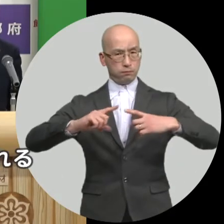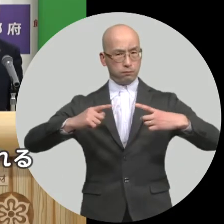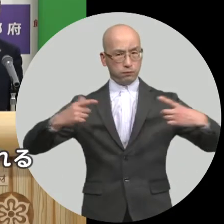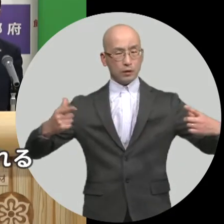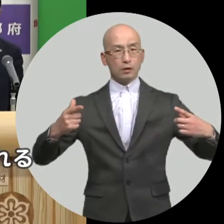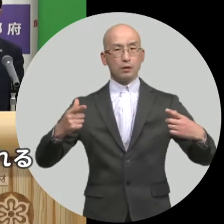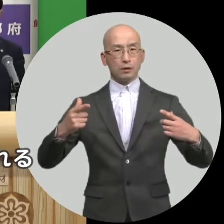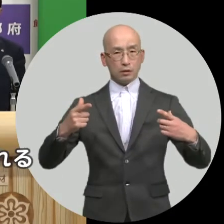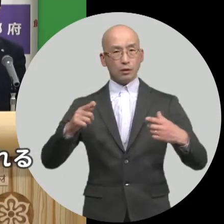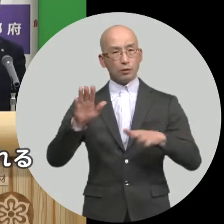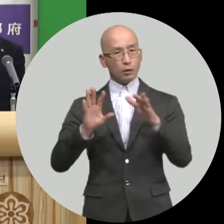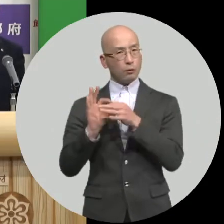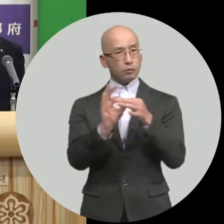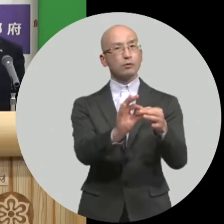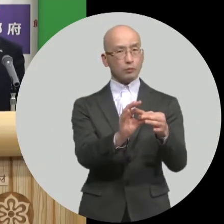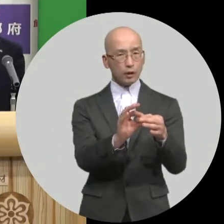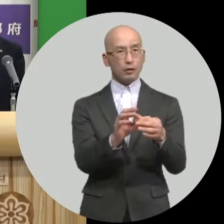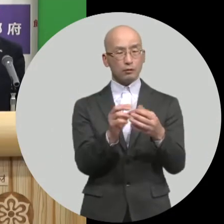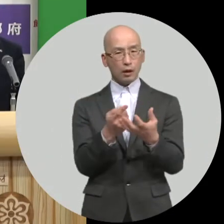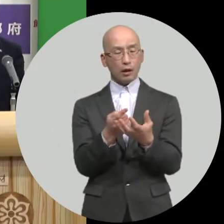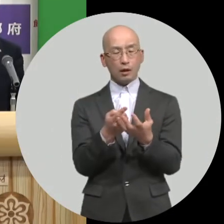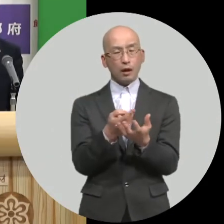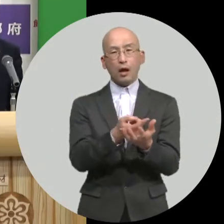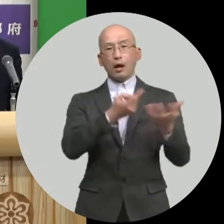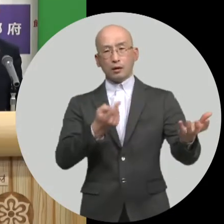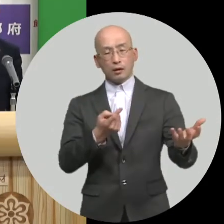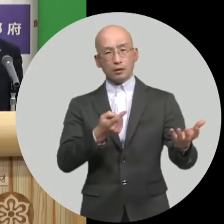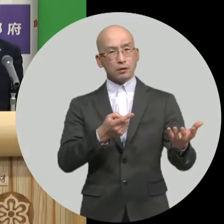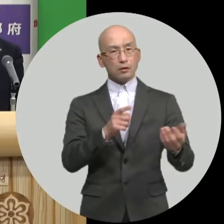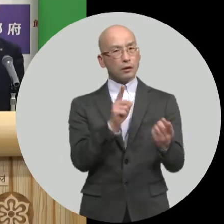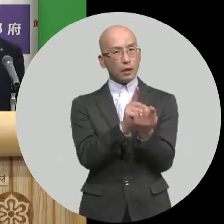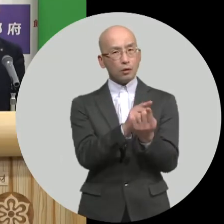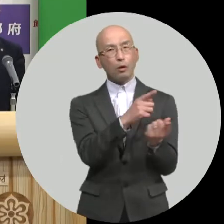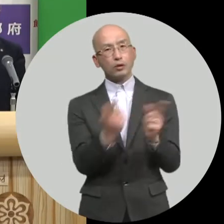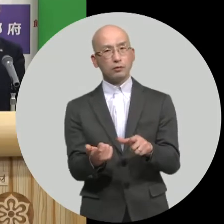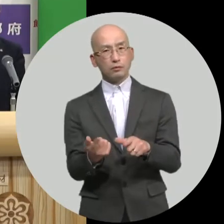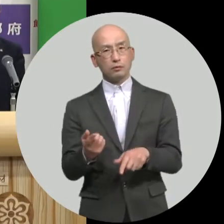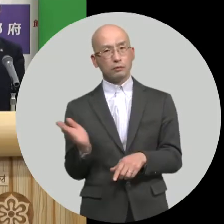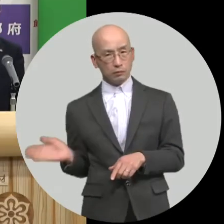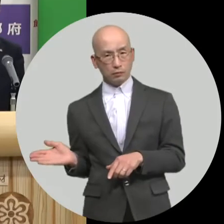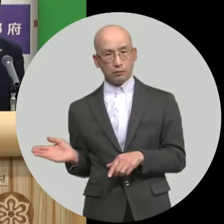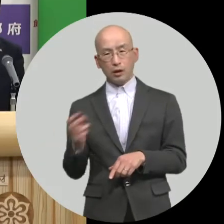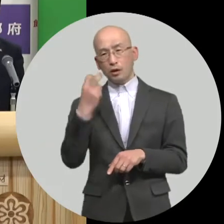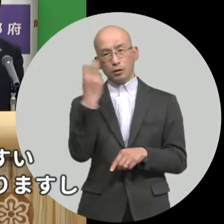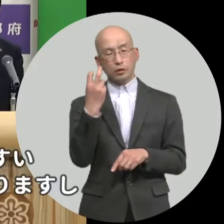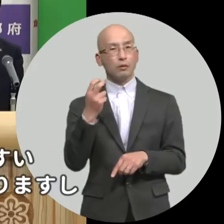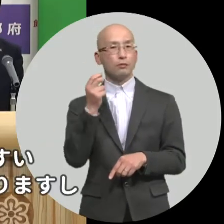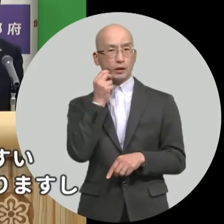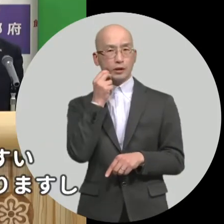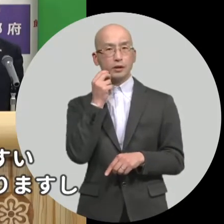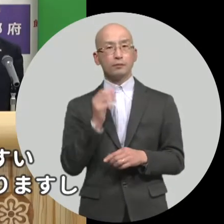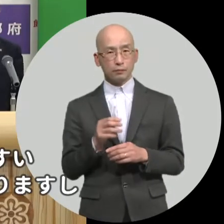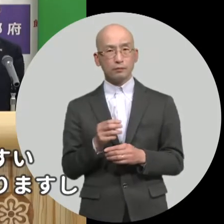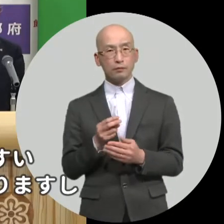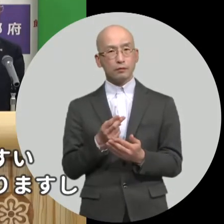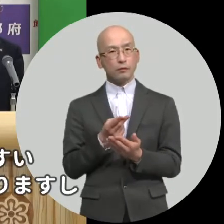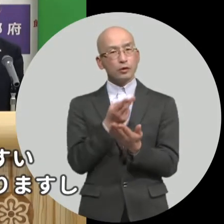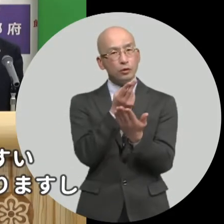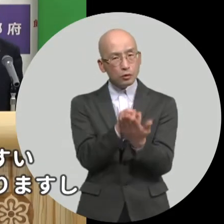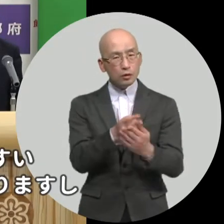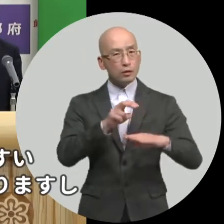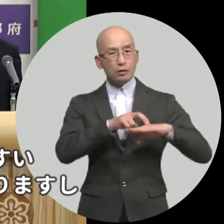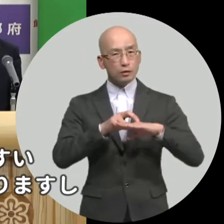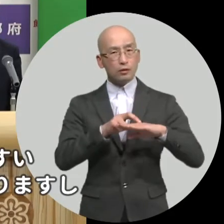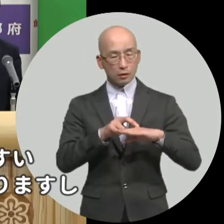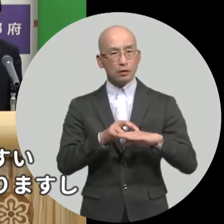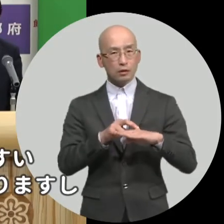離が遅れる、また積極的疫学調査の遅れによって入院措置が遅れますと重症化しやすい